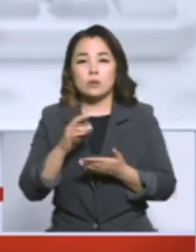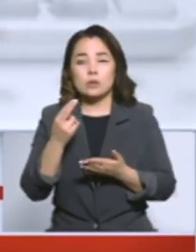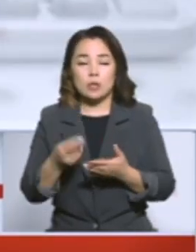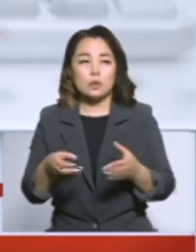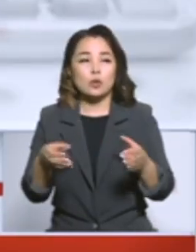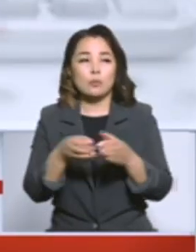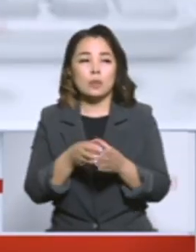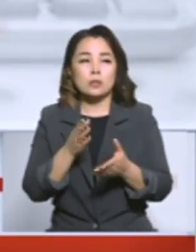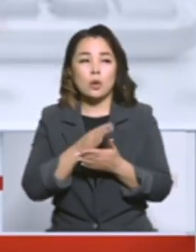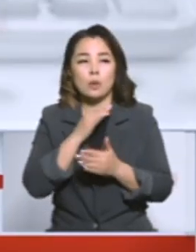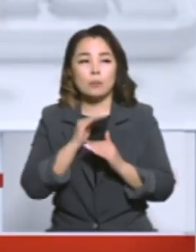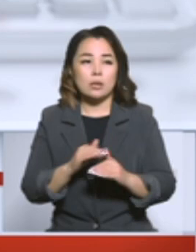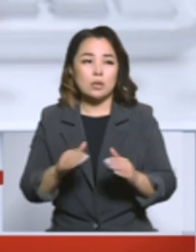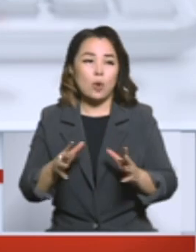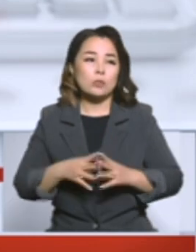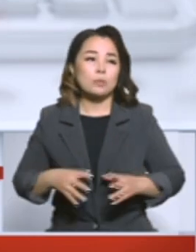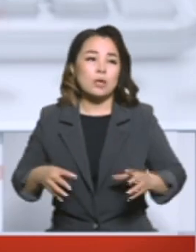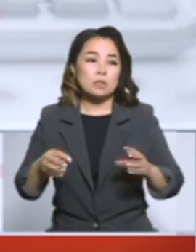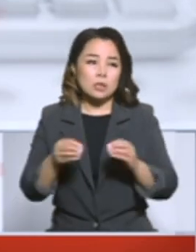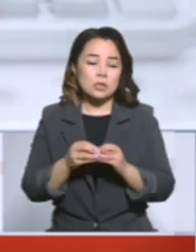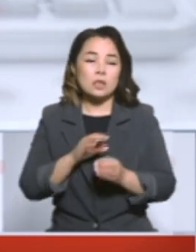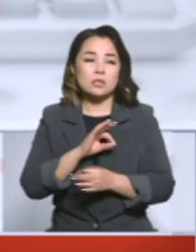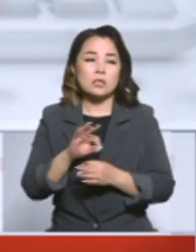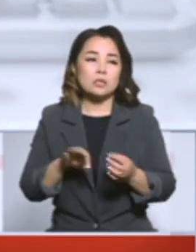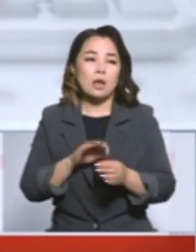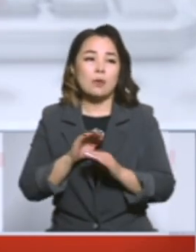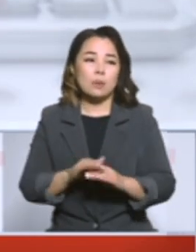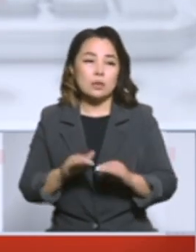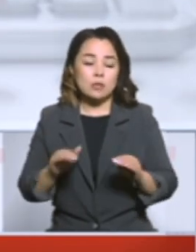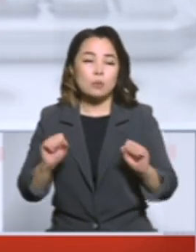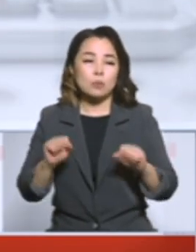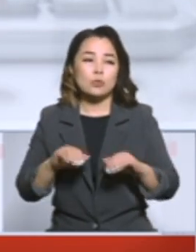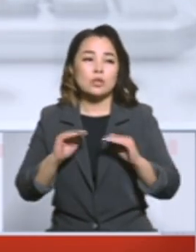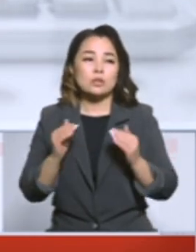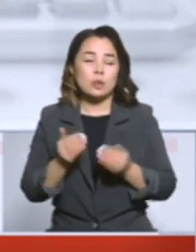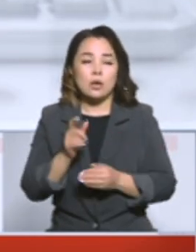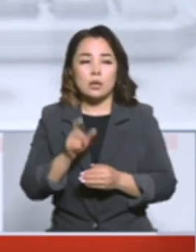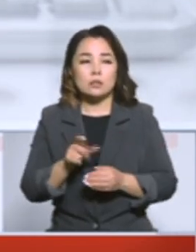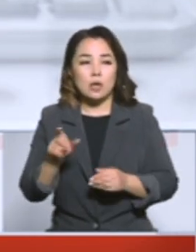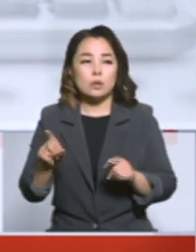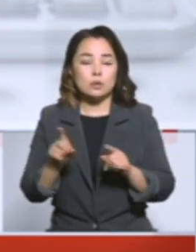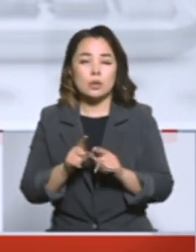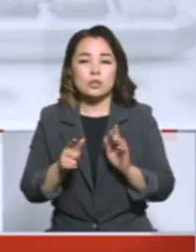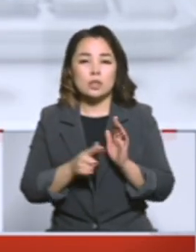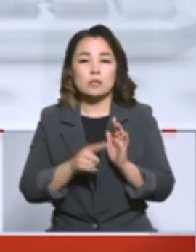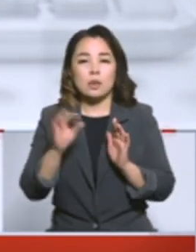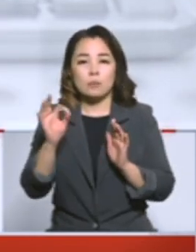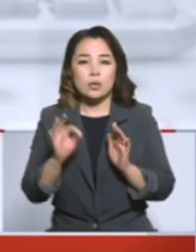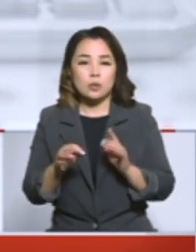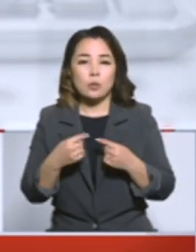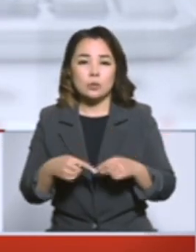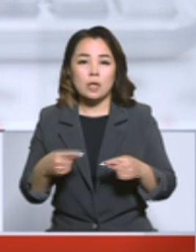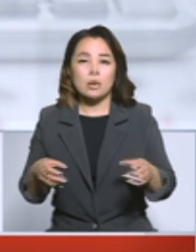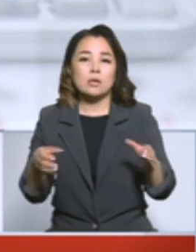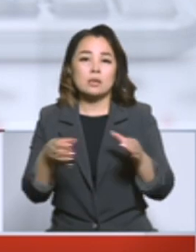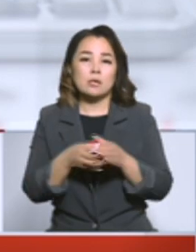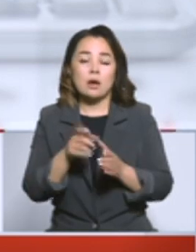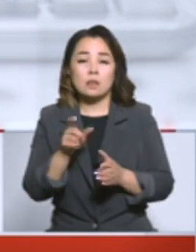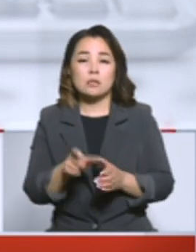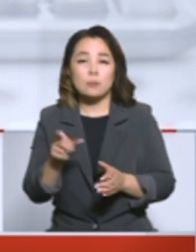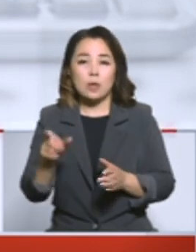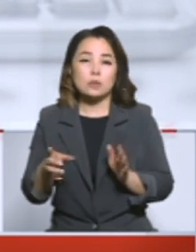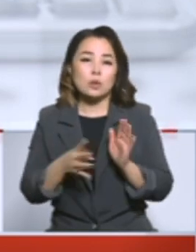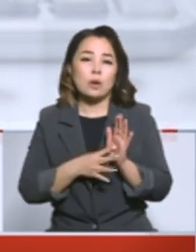осал топ, яғни көппалалы отбасылар, жетім балалар мен мүмкіндігі шектеулі жандар үшін 7%. Өзге санаттағы